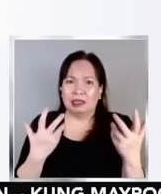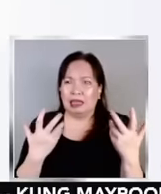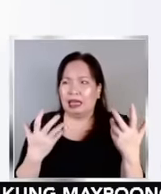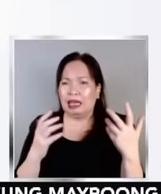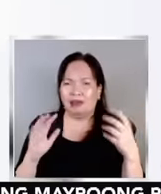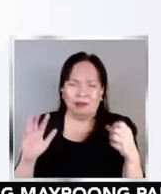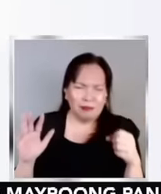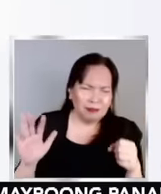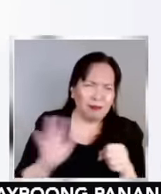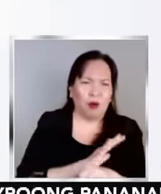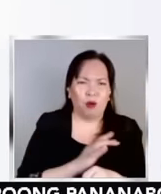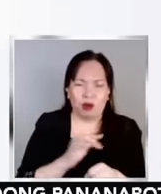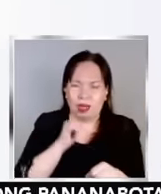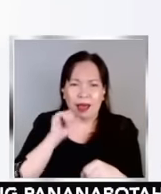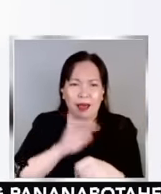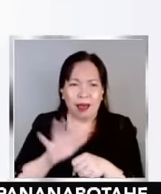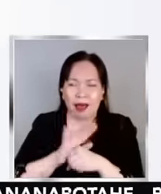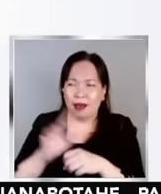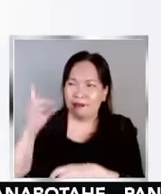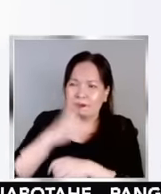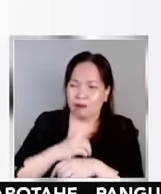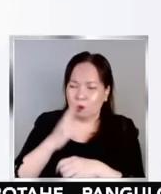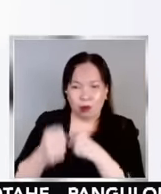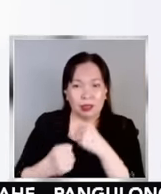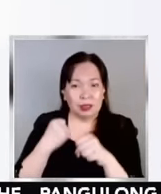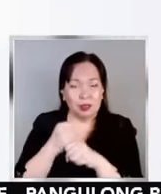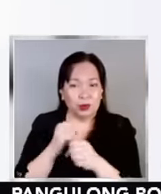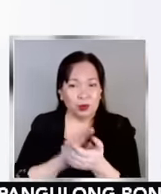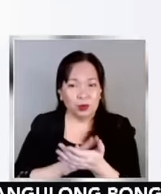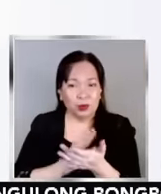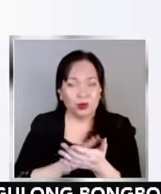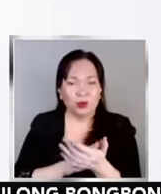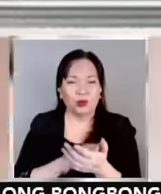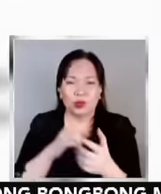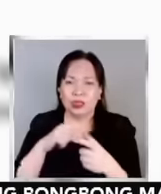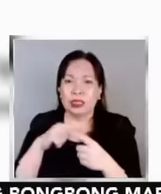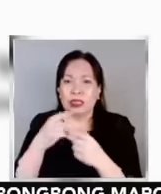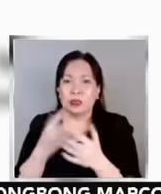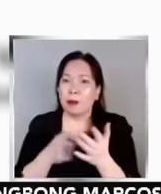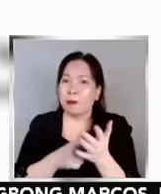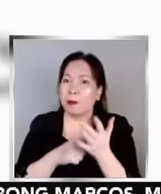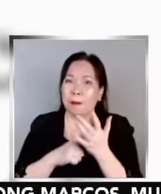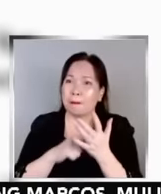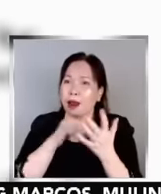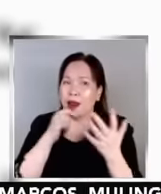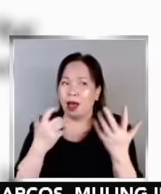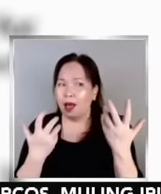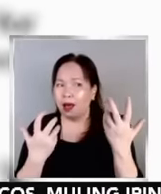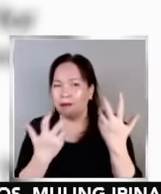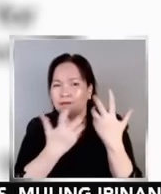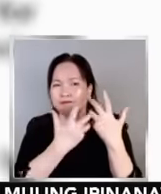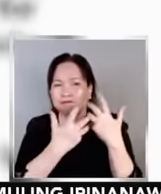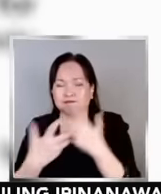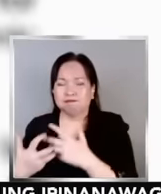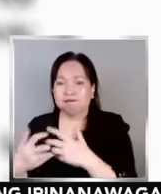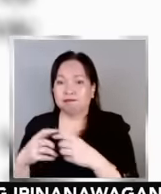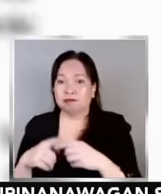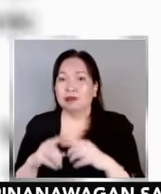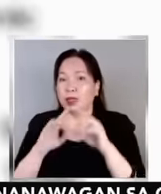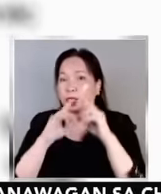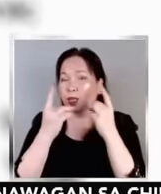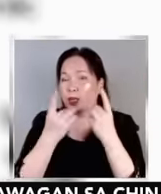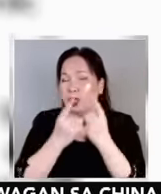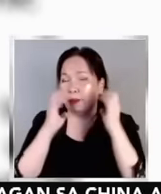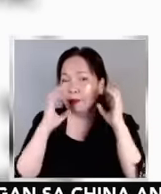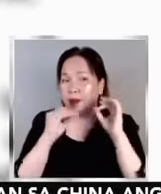school year may mga prerequisites na hindi po streamlined nasa website ng DepEd ang draft curriculum